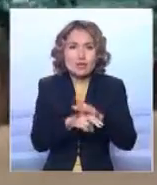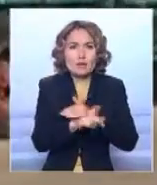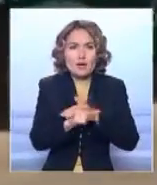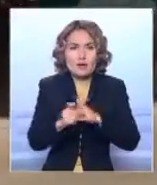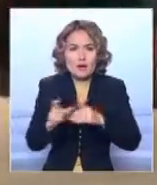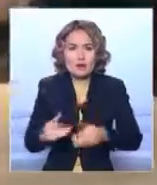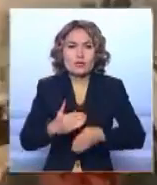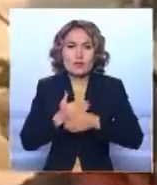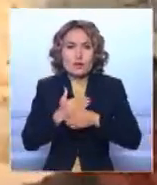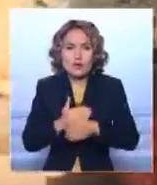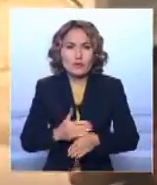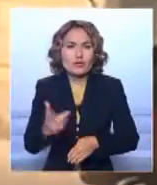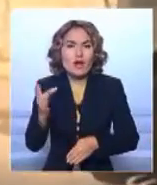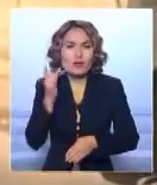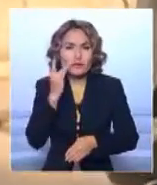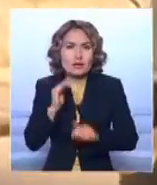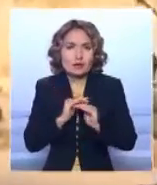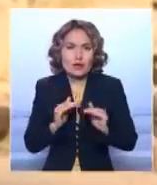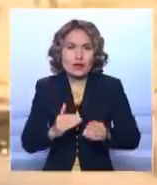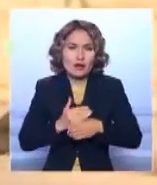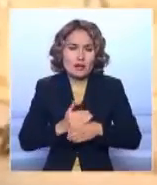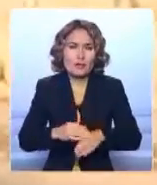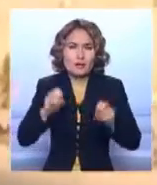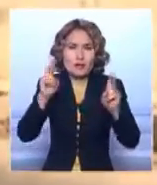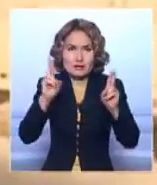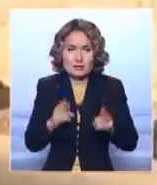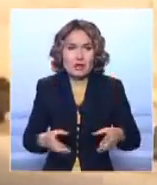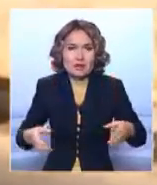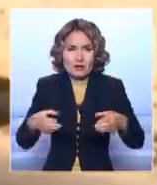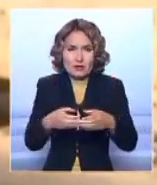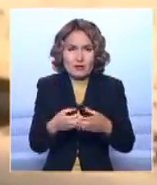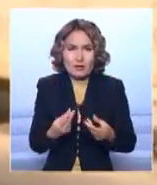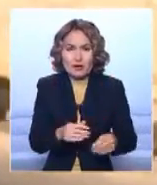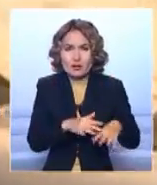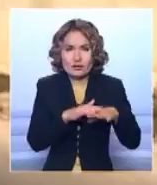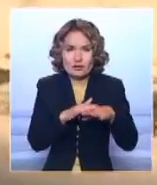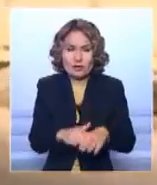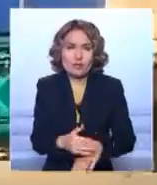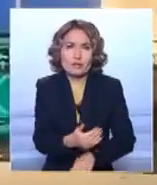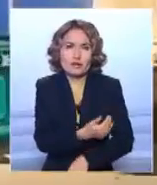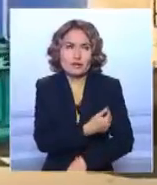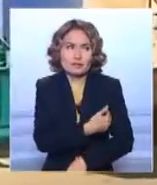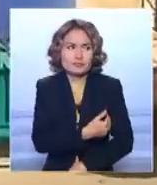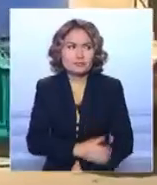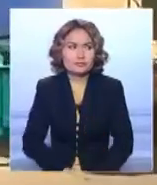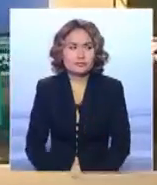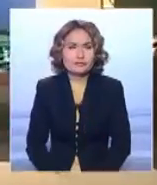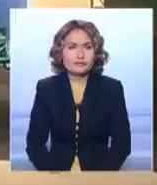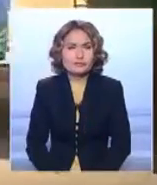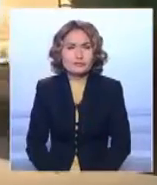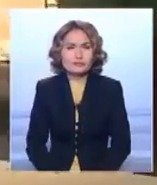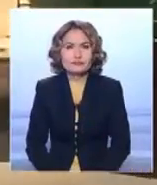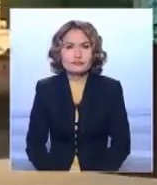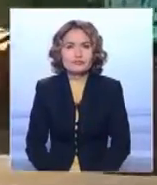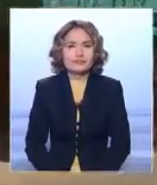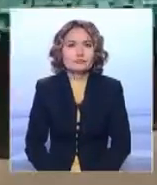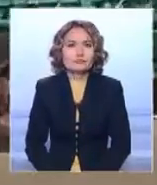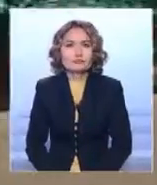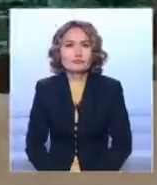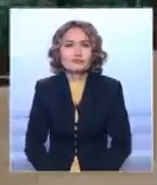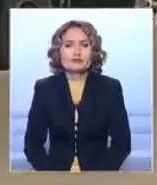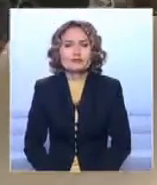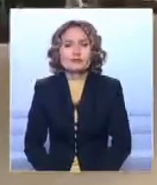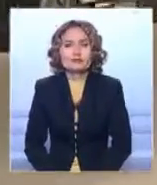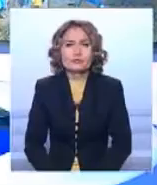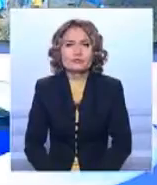интеграциясы мен қауіпсіздігін қамтамасыз ету үшін арнайы топ құрылғанын атап өтті. Жұлдыз Атагелдиева, Әсем Хасенқызы, Хабар 24.